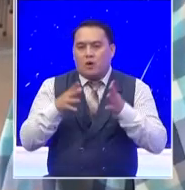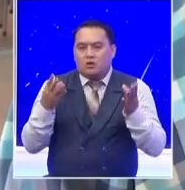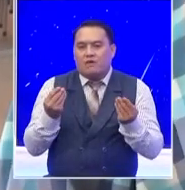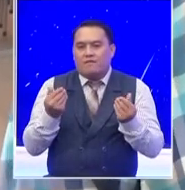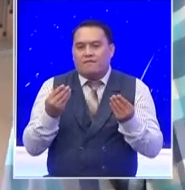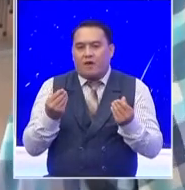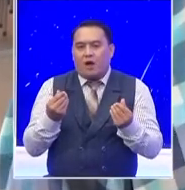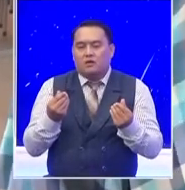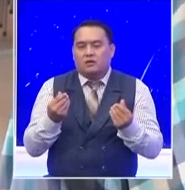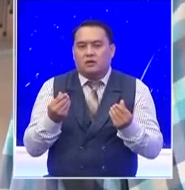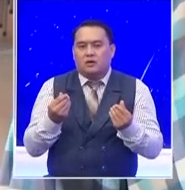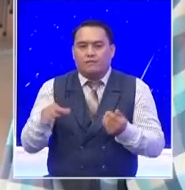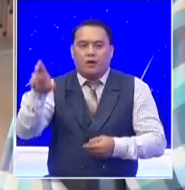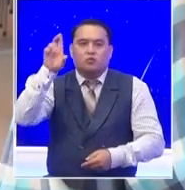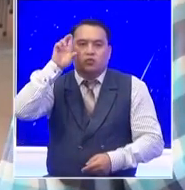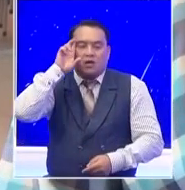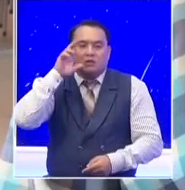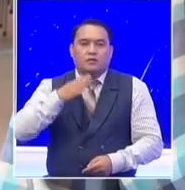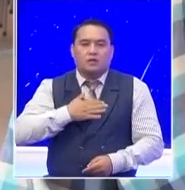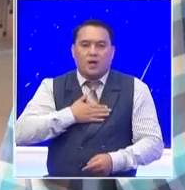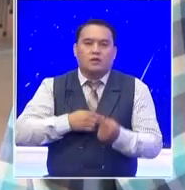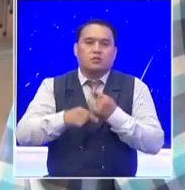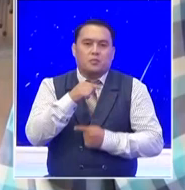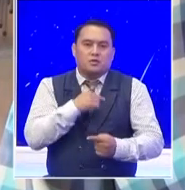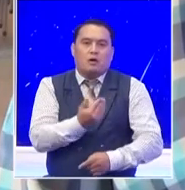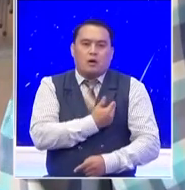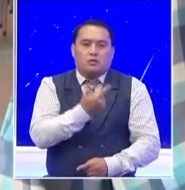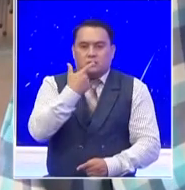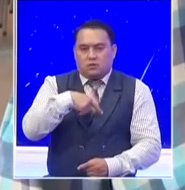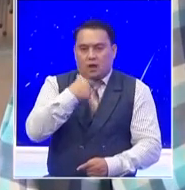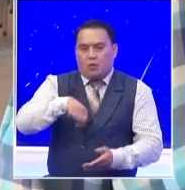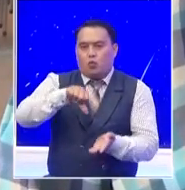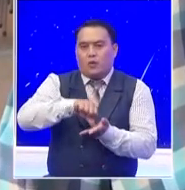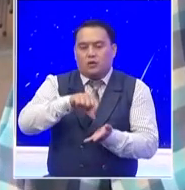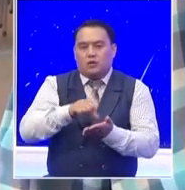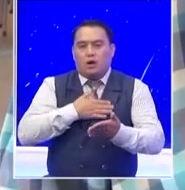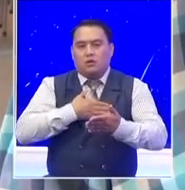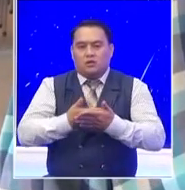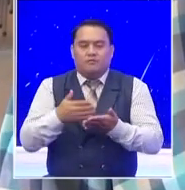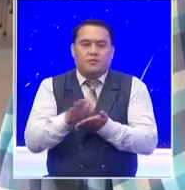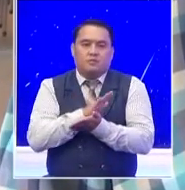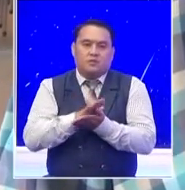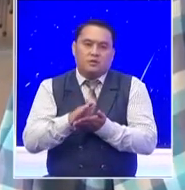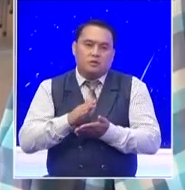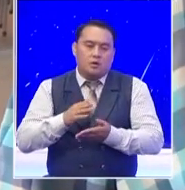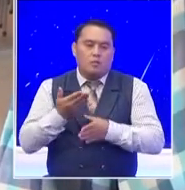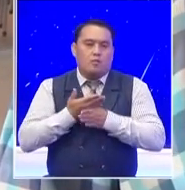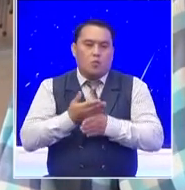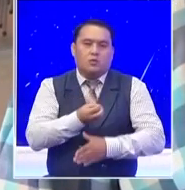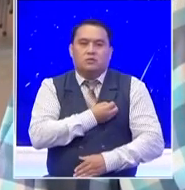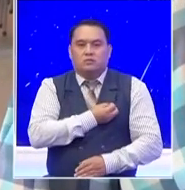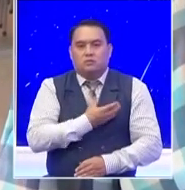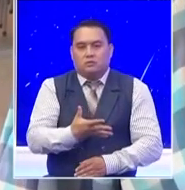финансовые средства государством, предприниматели хотели сами поучаствовать конкретно, адресно